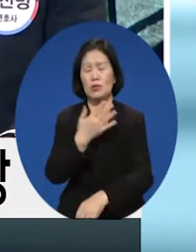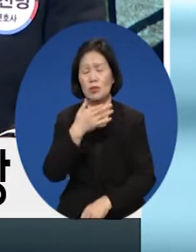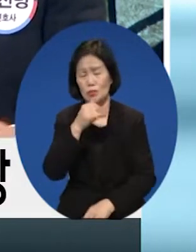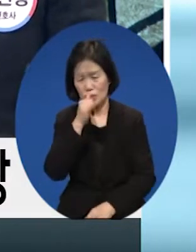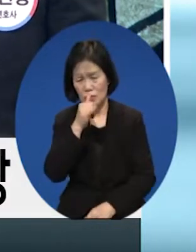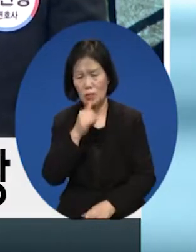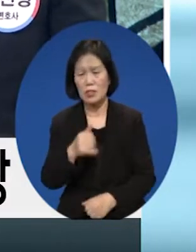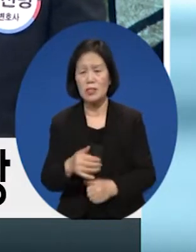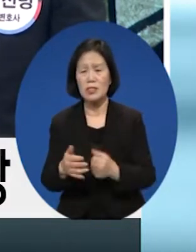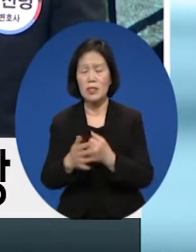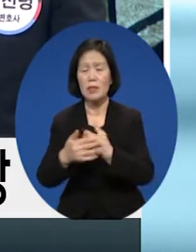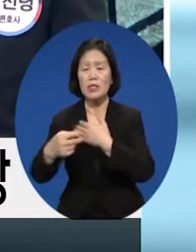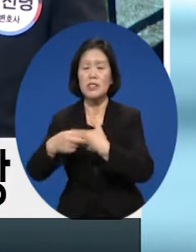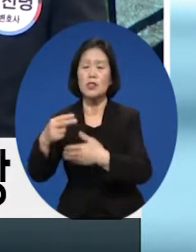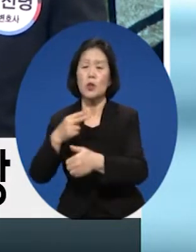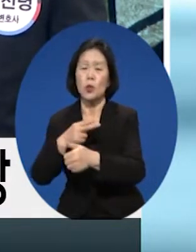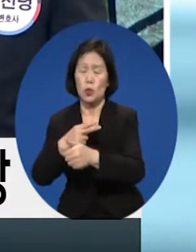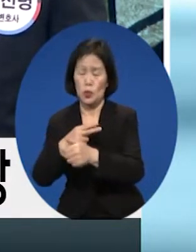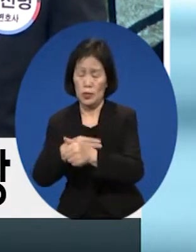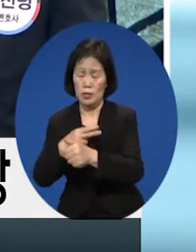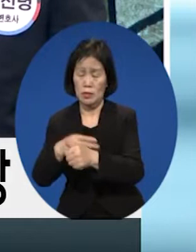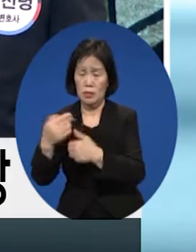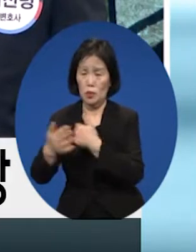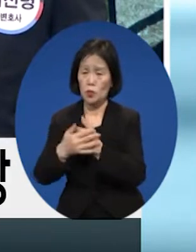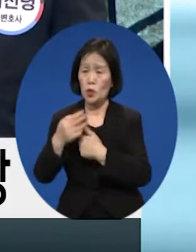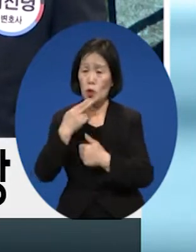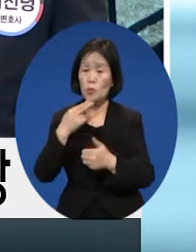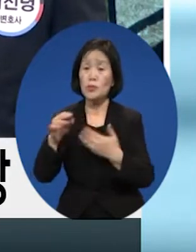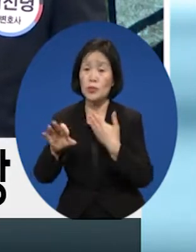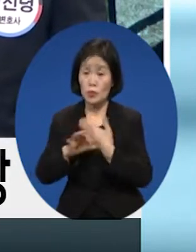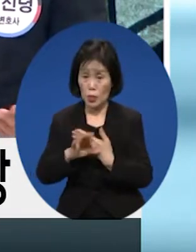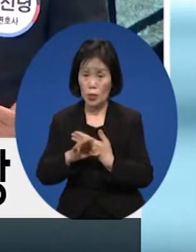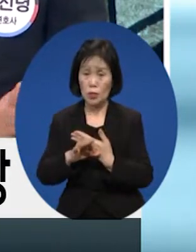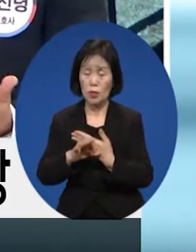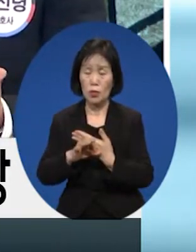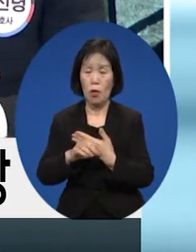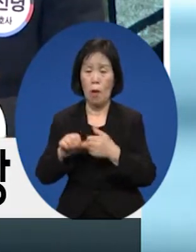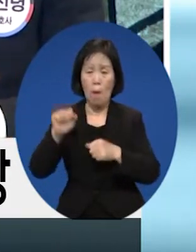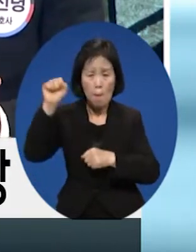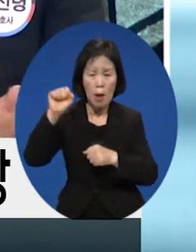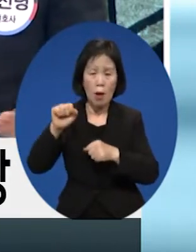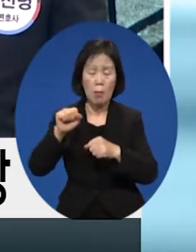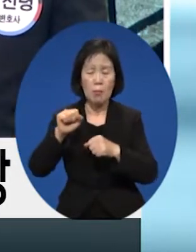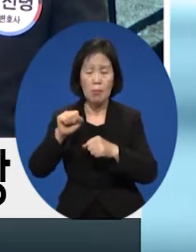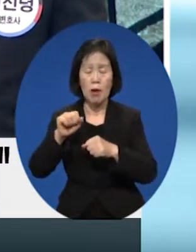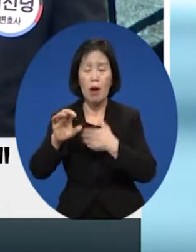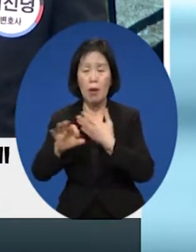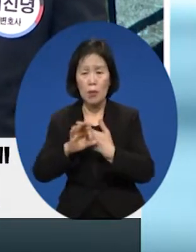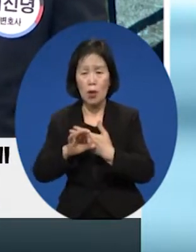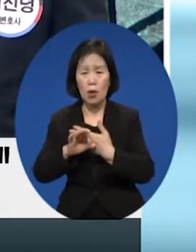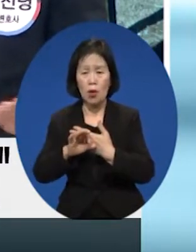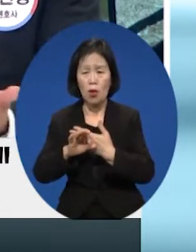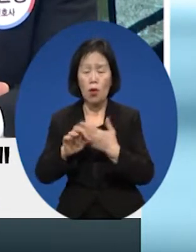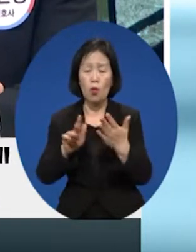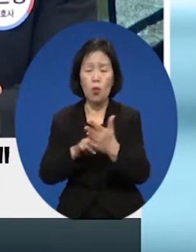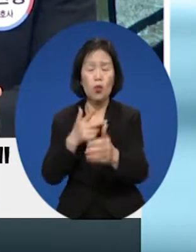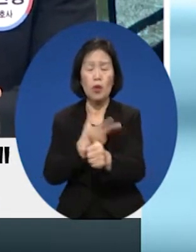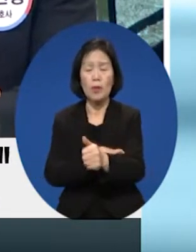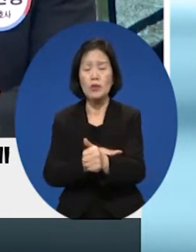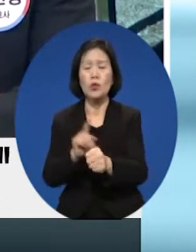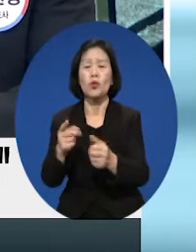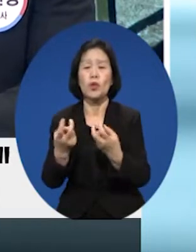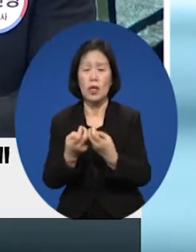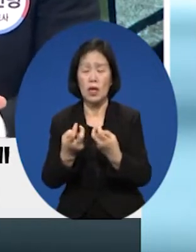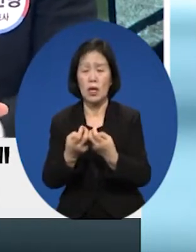것 아니겠습니까? 의료인이 협조 없이 이걸 어떻게 합니까? 의료인이 정말 말 그대로 해서 파업까지 해버린다고 하면은 이 상태를 어떻게 합니까? 그럼 그